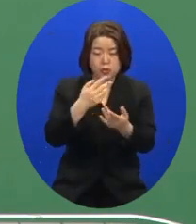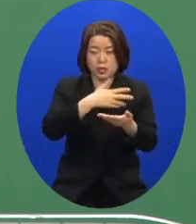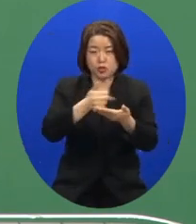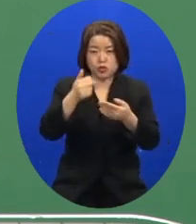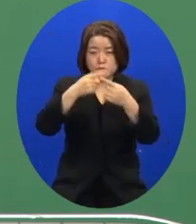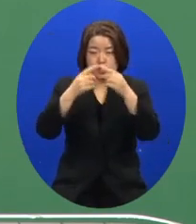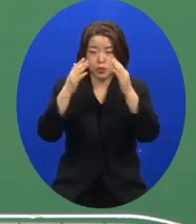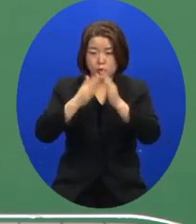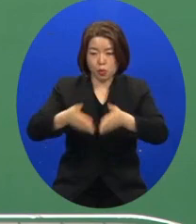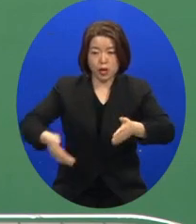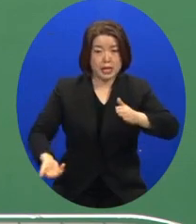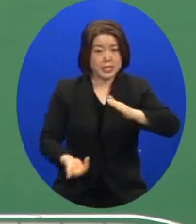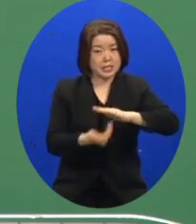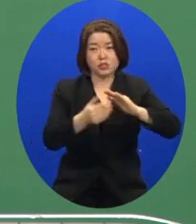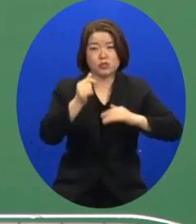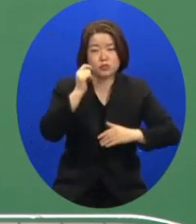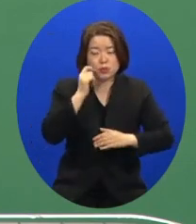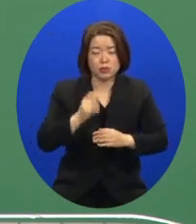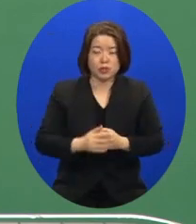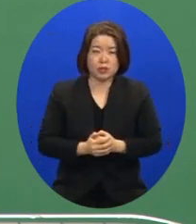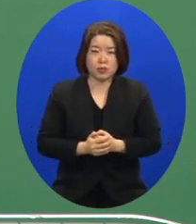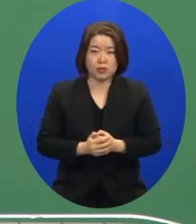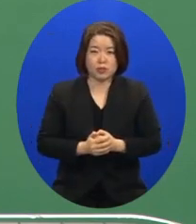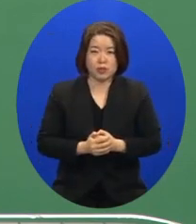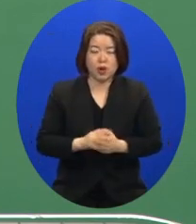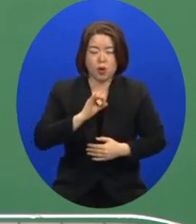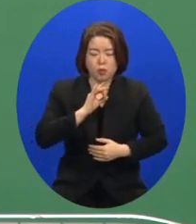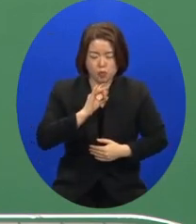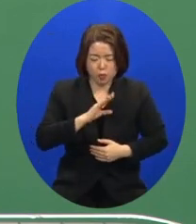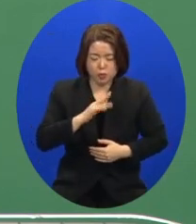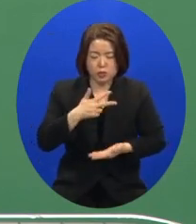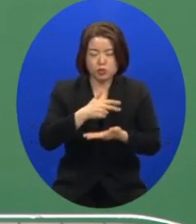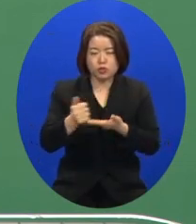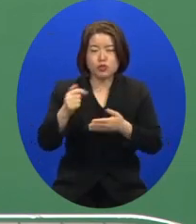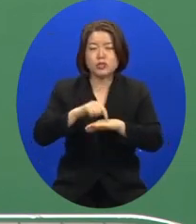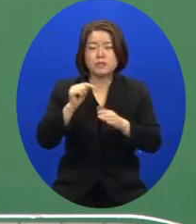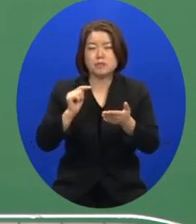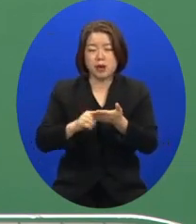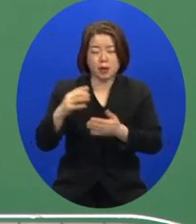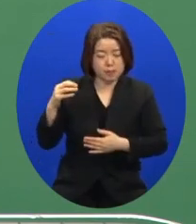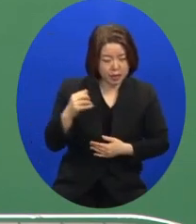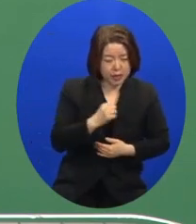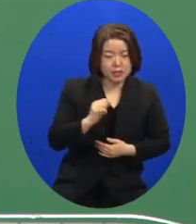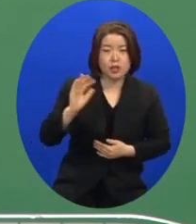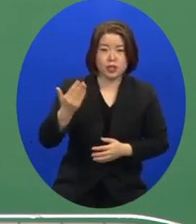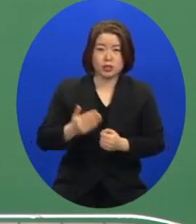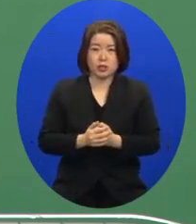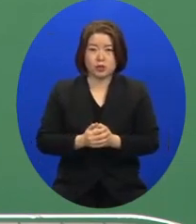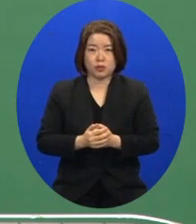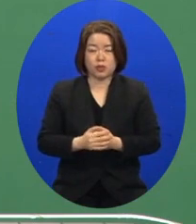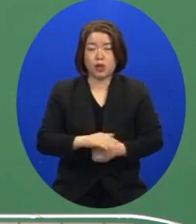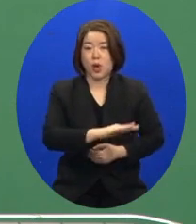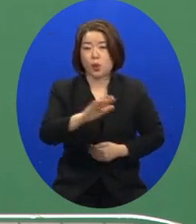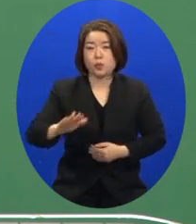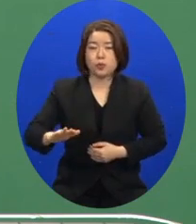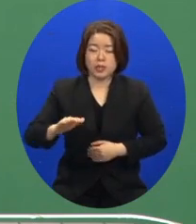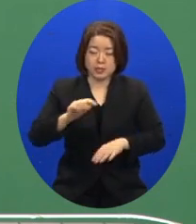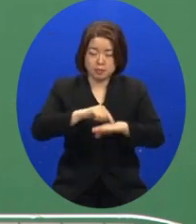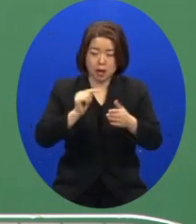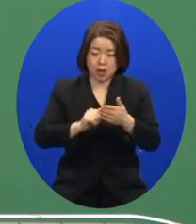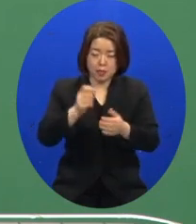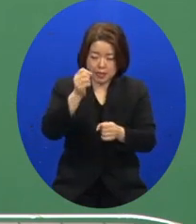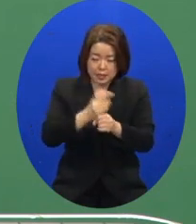교회를 이루지 못합니다. 주님의 마음을 품어야 돼요. 우리 안에 이미 오셨어요.